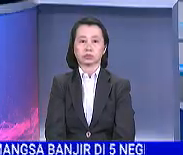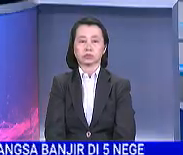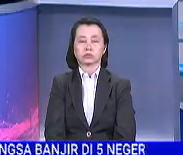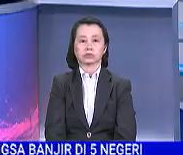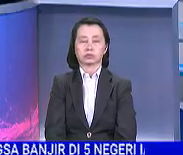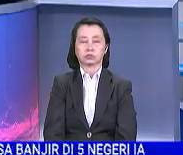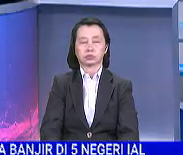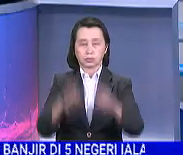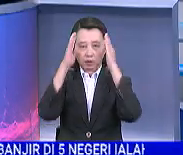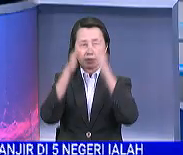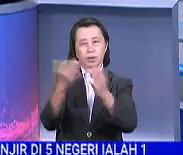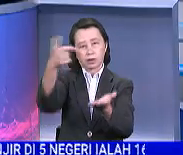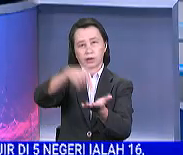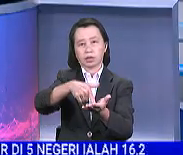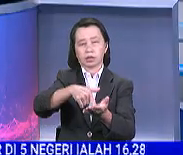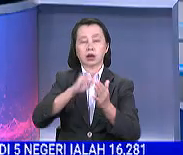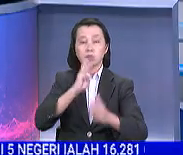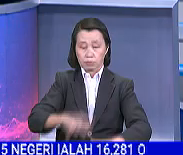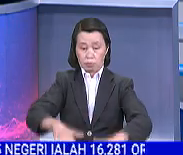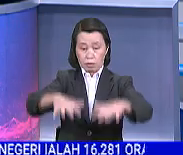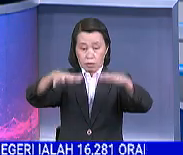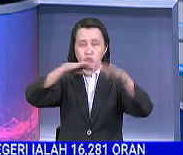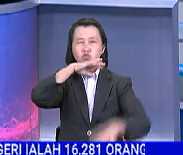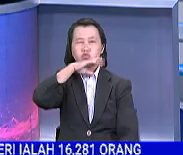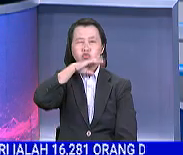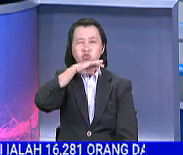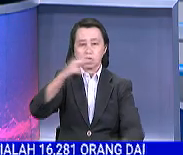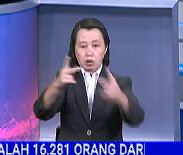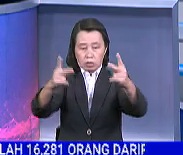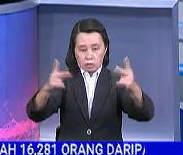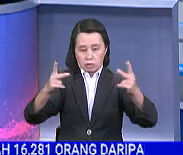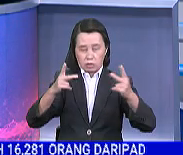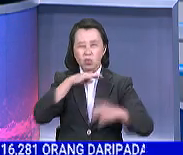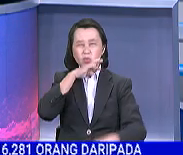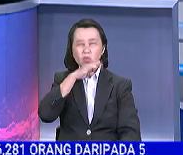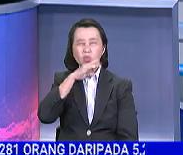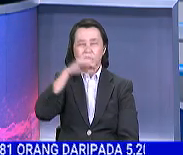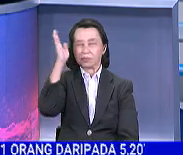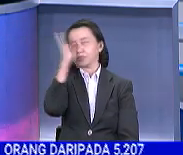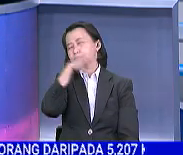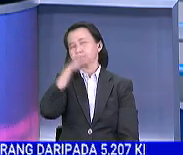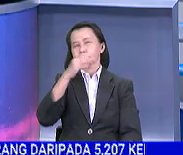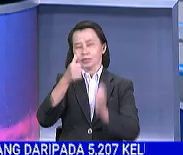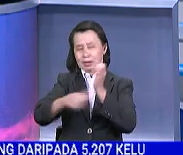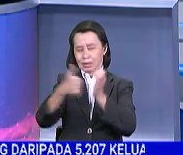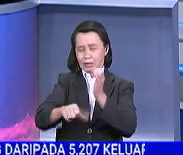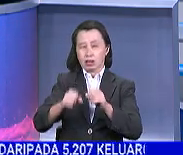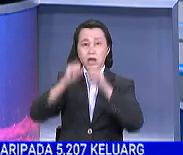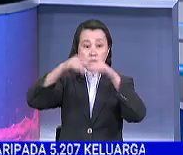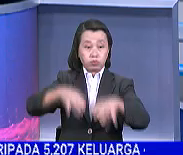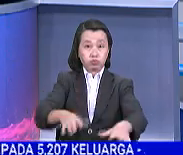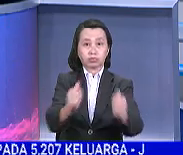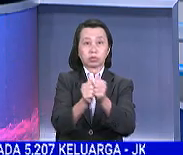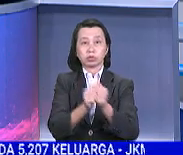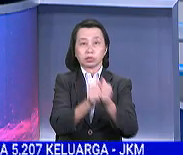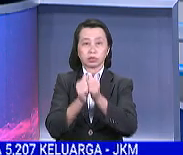Masih di Pahang, banjir mengakibatkan sampah sarap dan kolam takungan najis melimpah bersama air banjir. Sekaligus